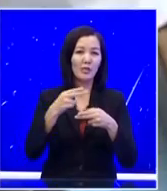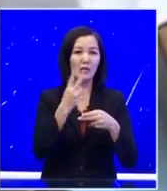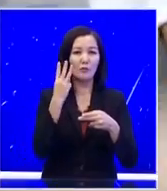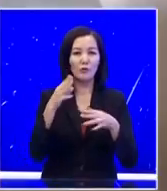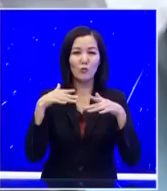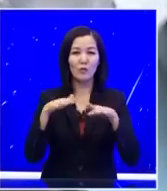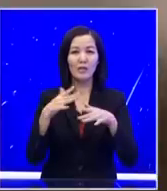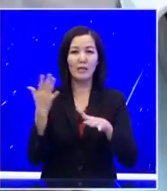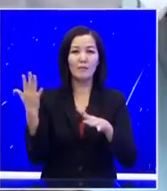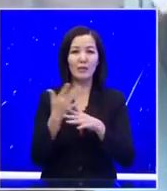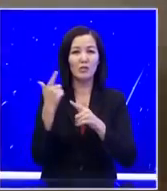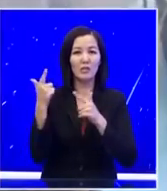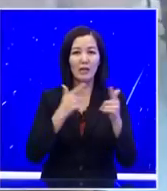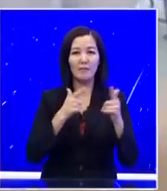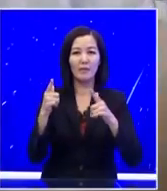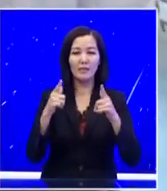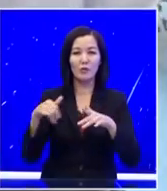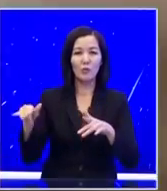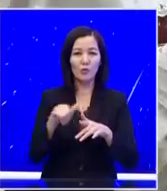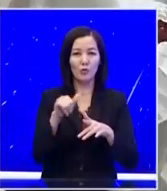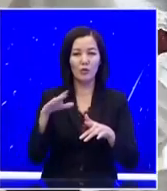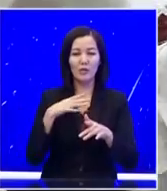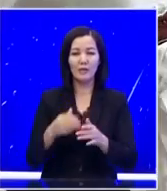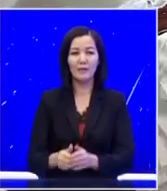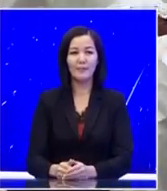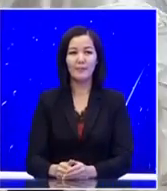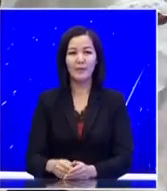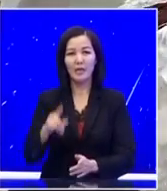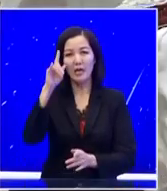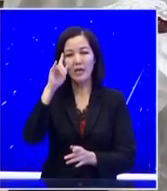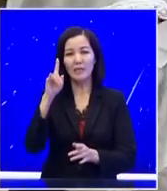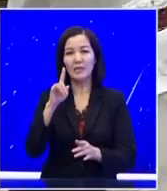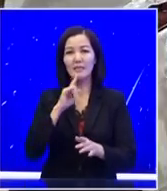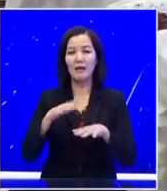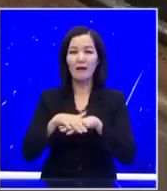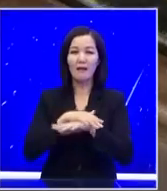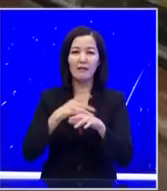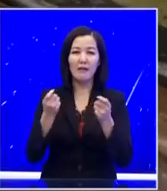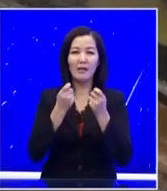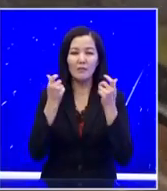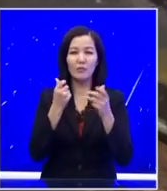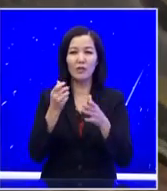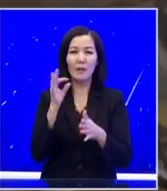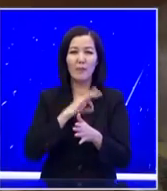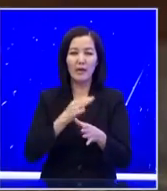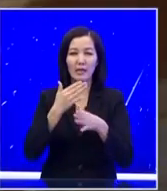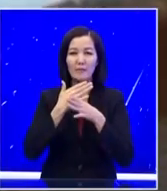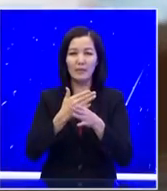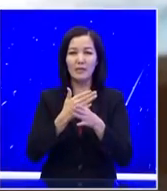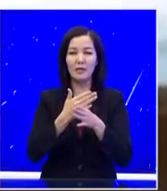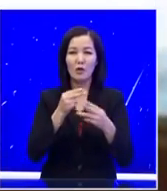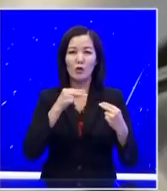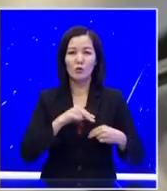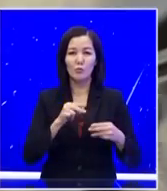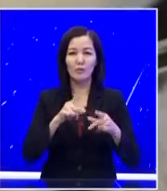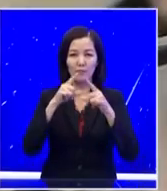тігеді, бесіншісі дайын масканы үтіктейді. Елімізге аз да болса пайдамыз тисін деп, сімілді деп міне жұмысымызды бастап